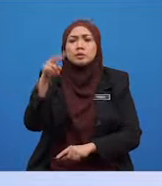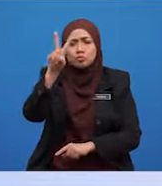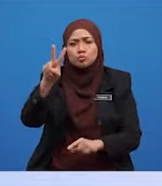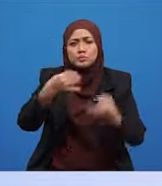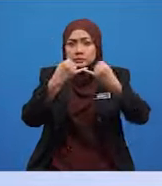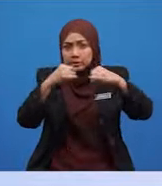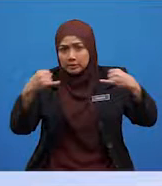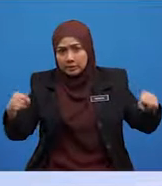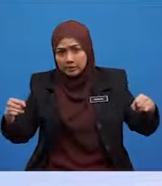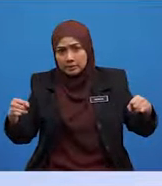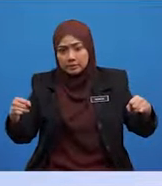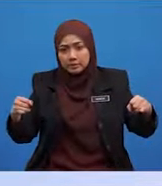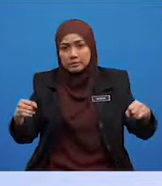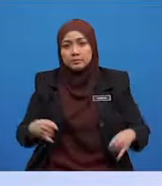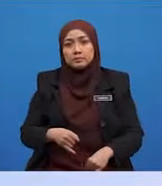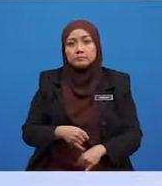minor